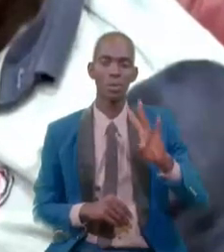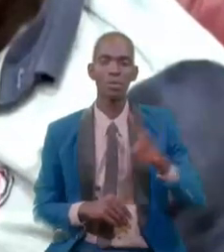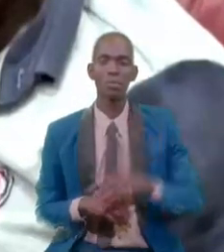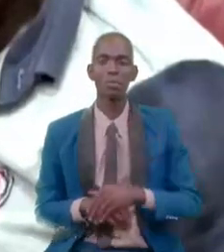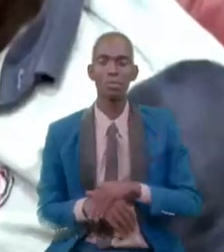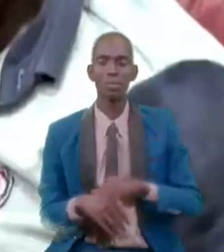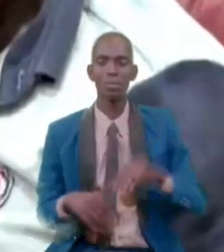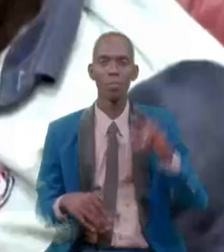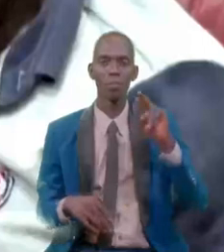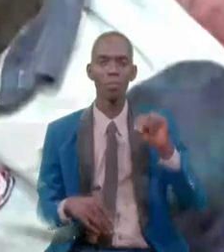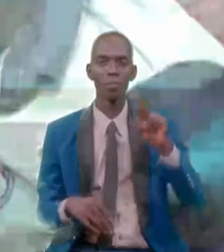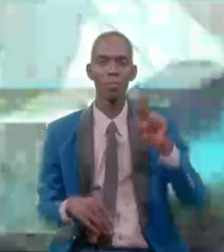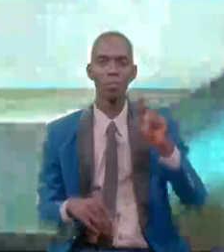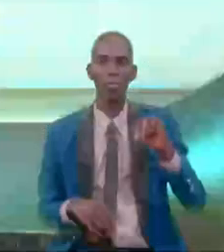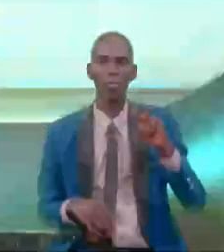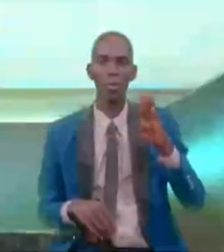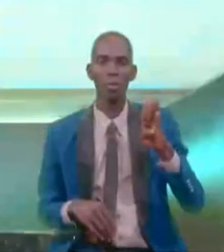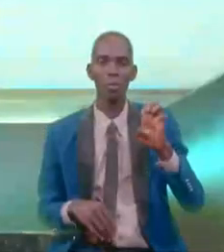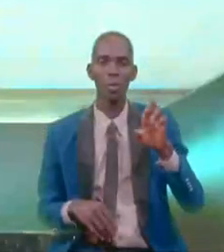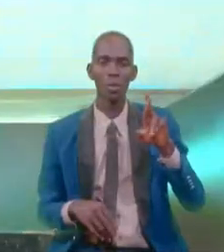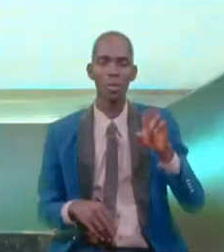Nombre 16.